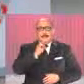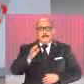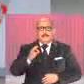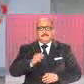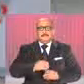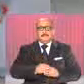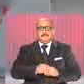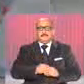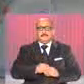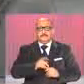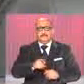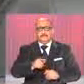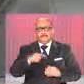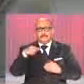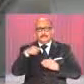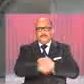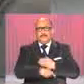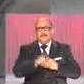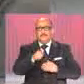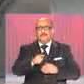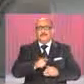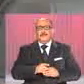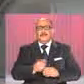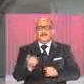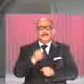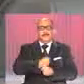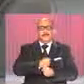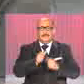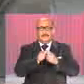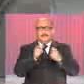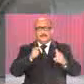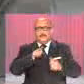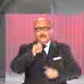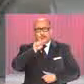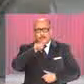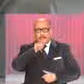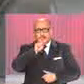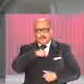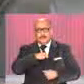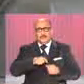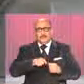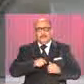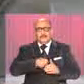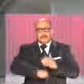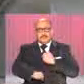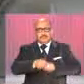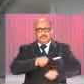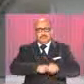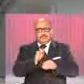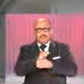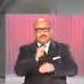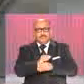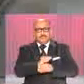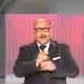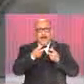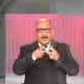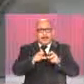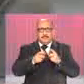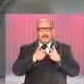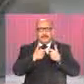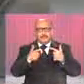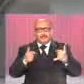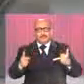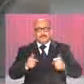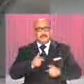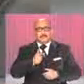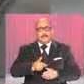في منطقة سمار من بين هذه المشاريع التي تشهد بدايات مشجعة رغم وجود صعوبات عدة على مستوى البنية